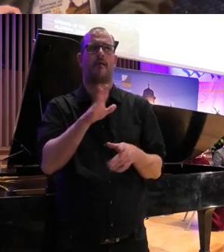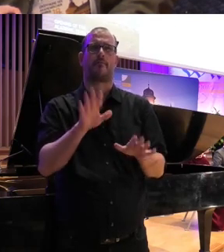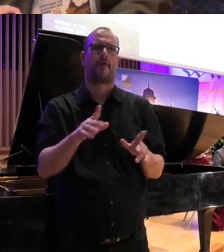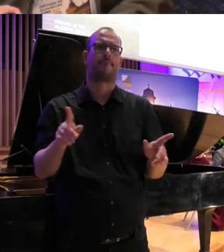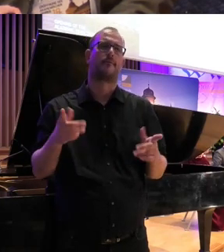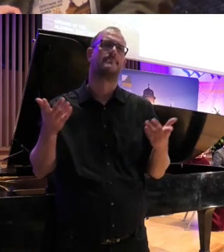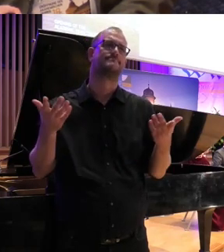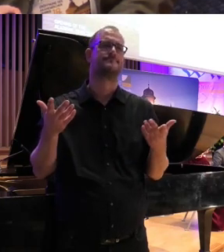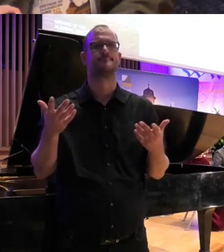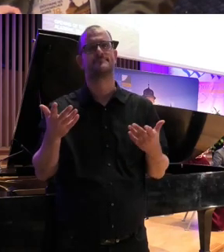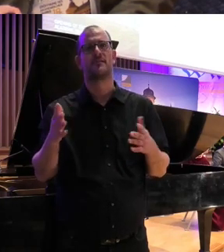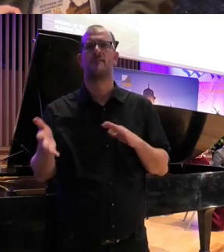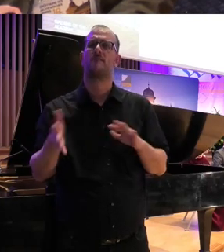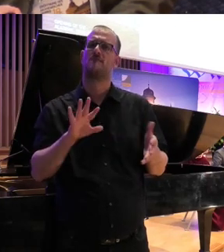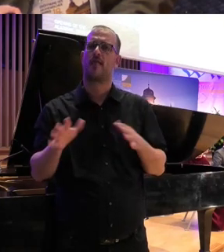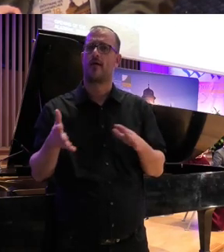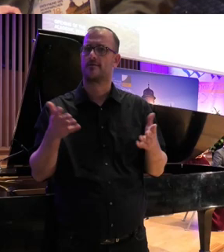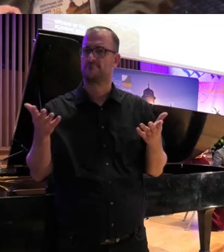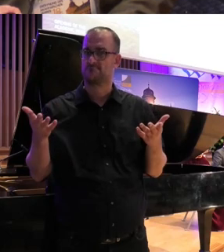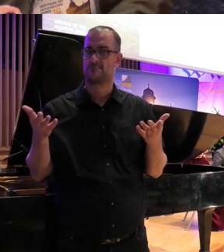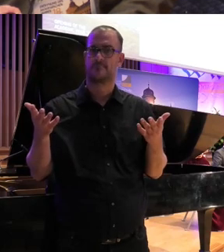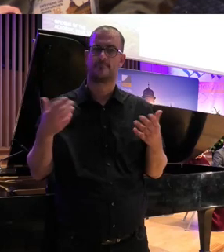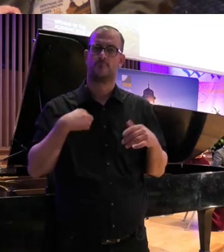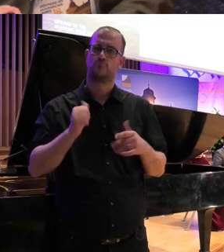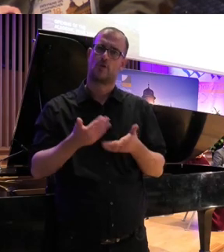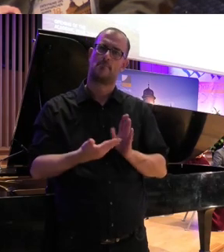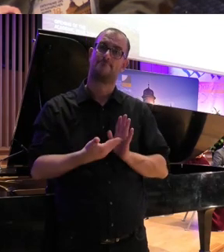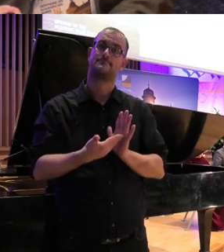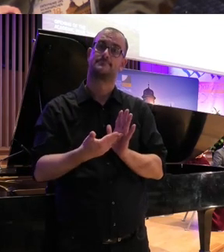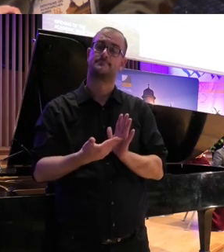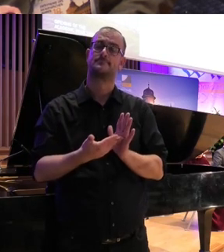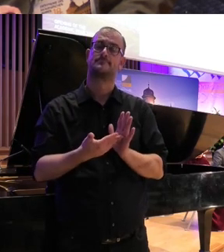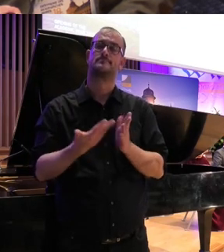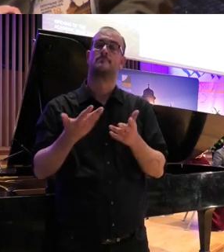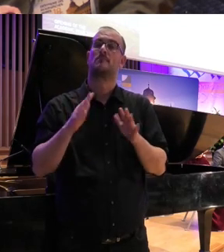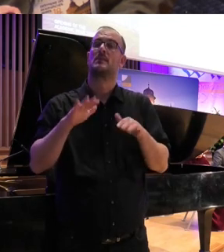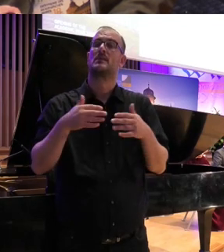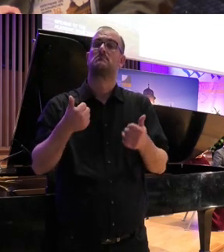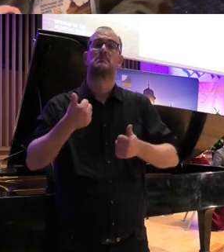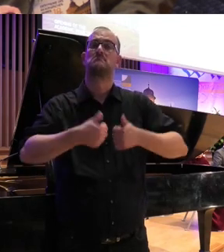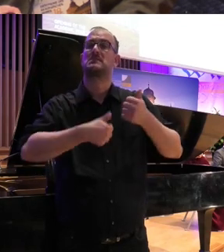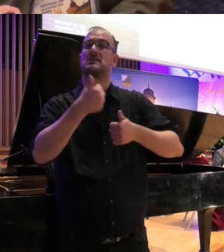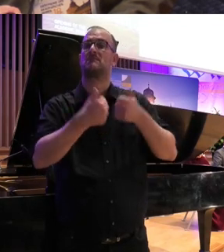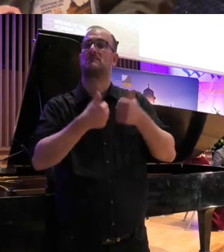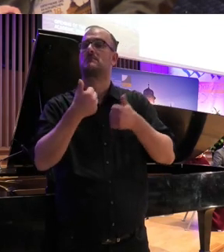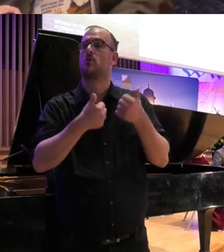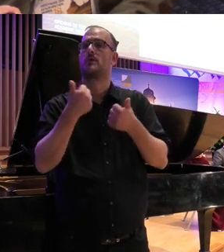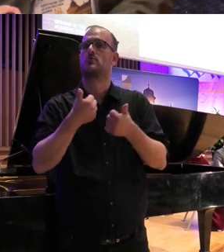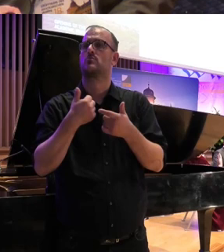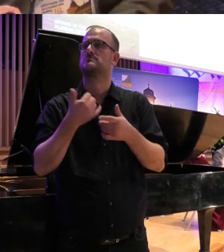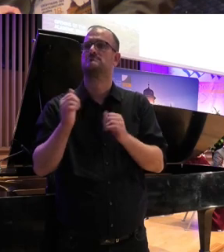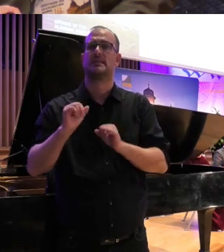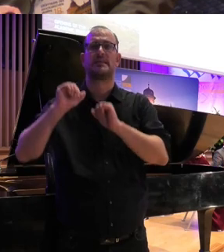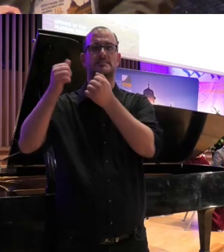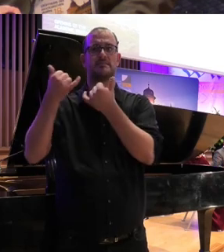Aber ich will vielleicht nochmal auch darauf hinweisen, es gibt ja auch eine ganze Reihe von konkurrierenden Initiativen,